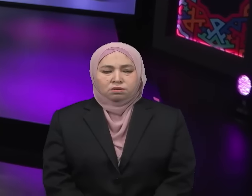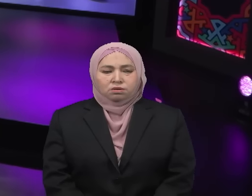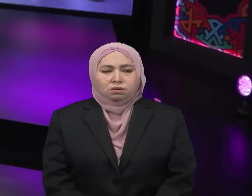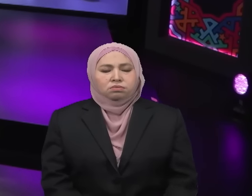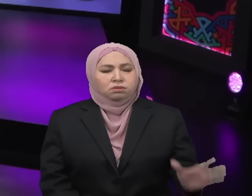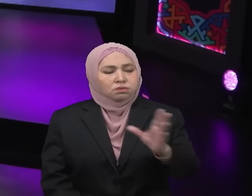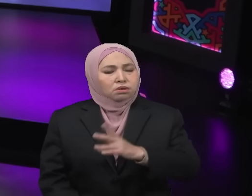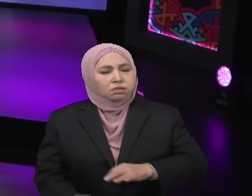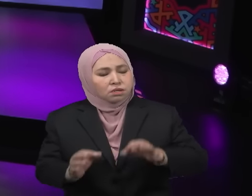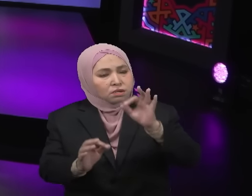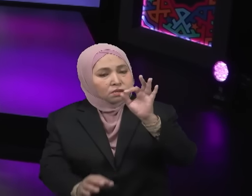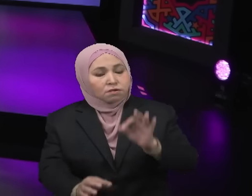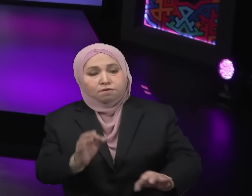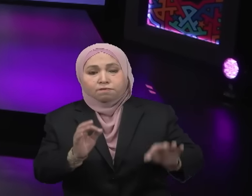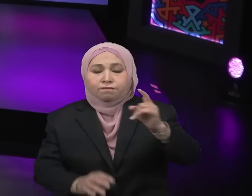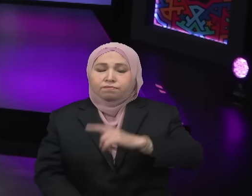Walau